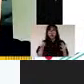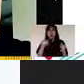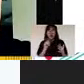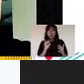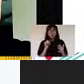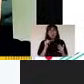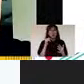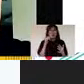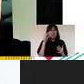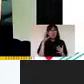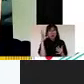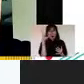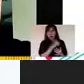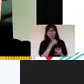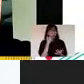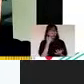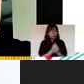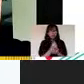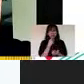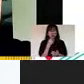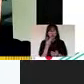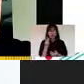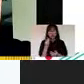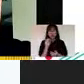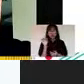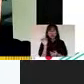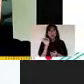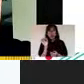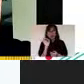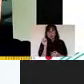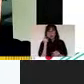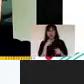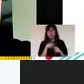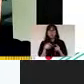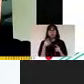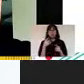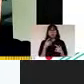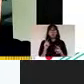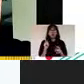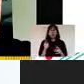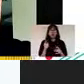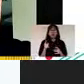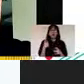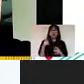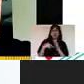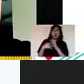tetapi sebetulnya sudah menjadi teknologi adopter. Nah, disinilah sebetulnya